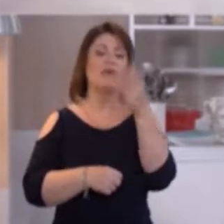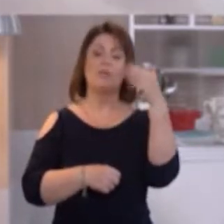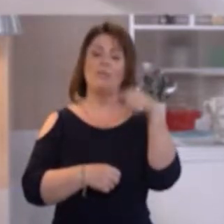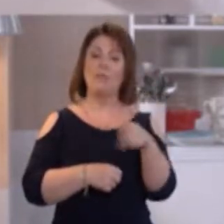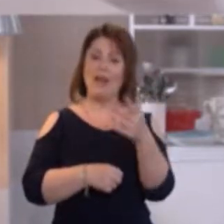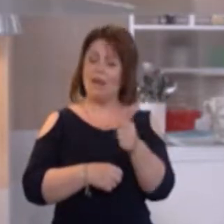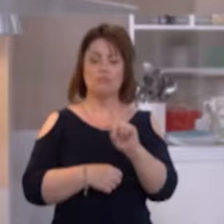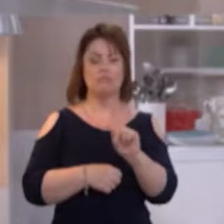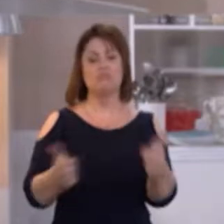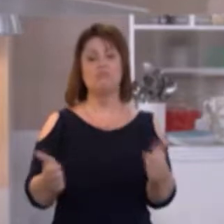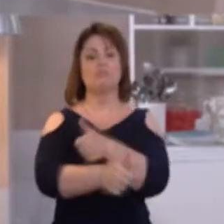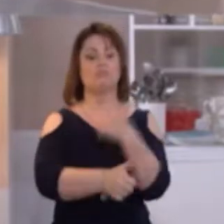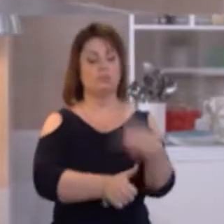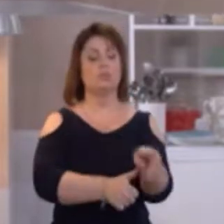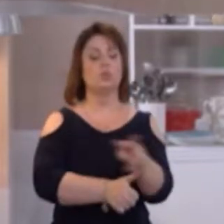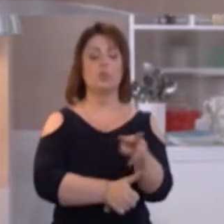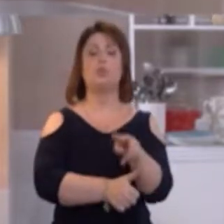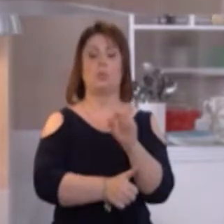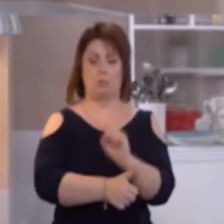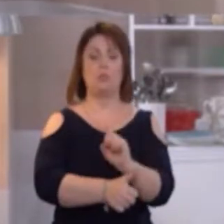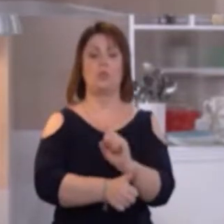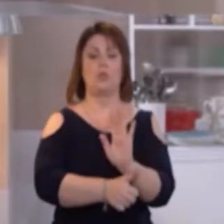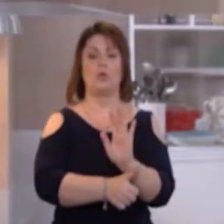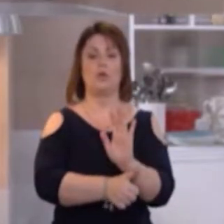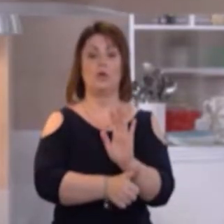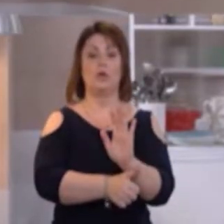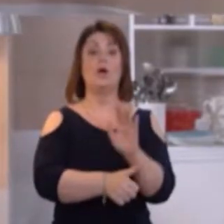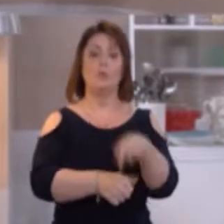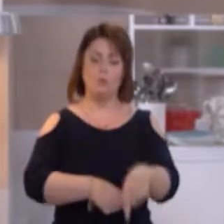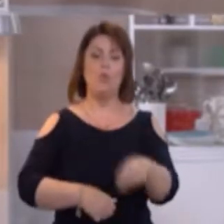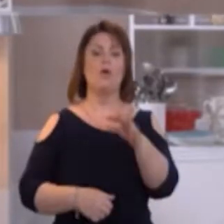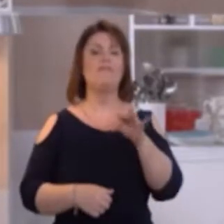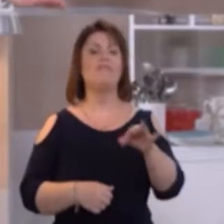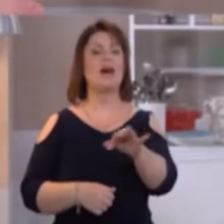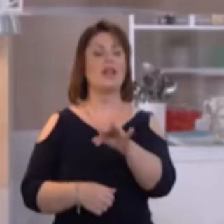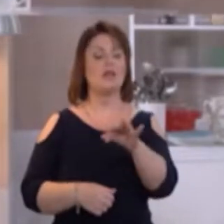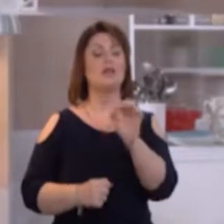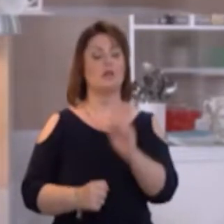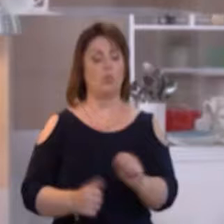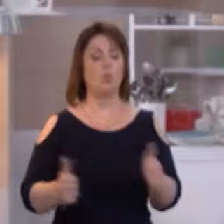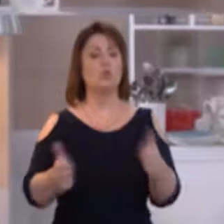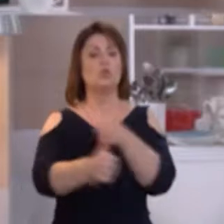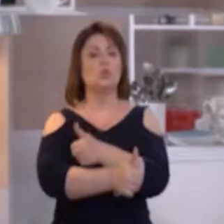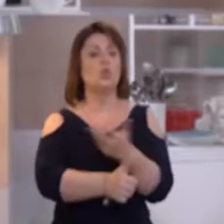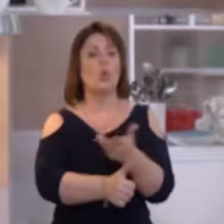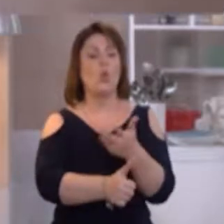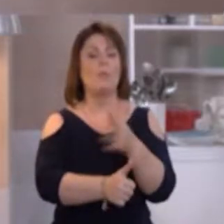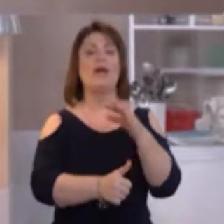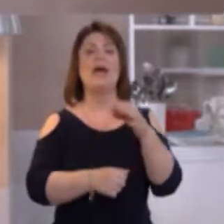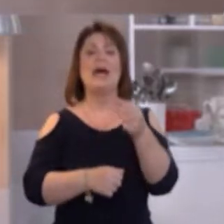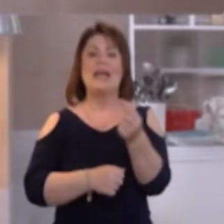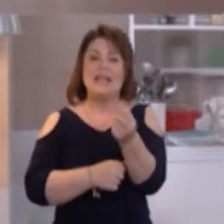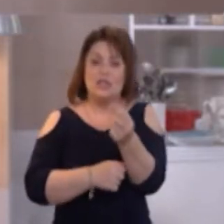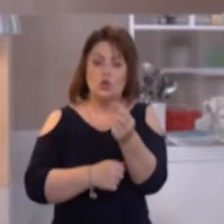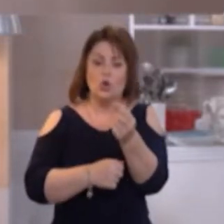latte. Dopodiché possiamo andare a sostituire le farine anche, per esempio, nell'esempio che ti ho portato, con la farina di riso.